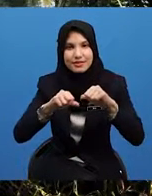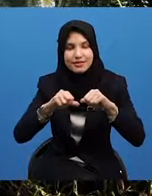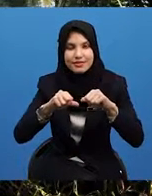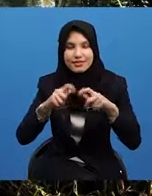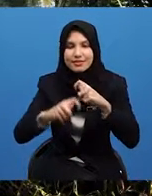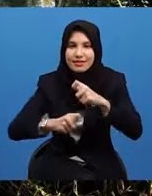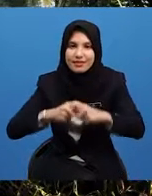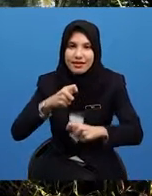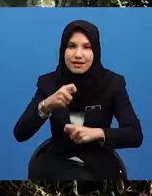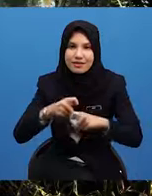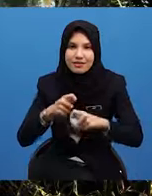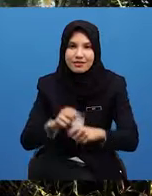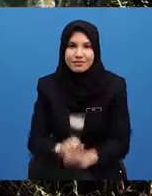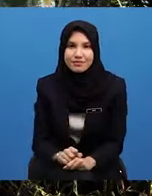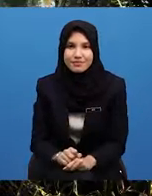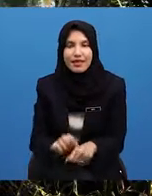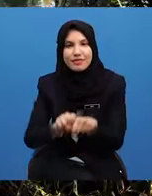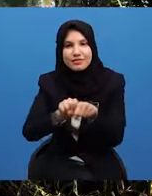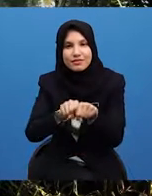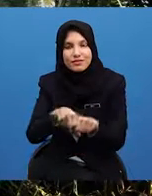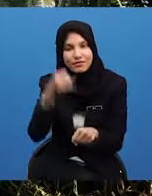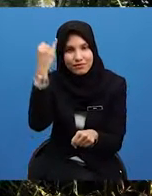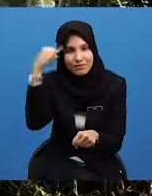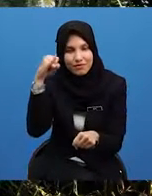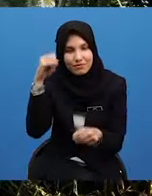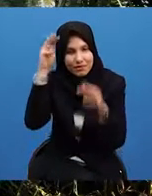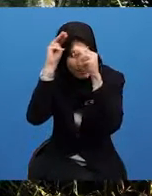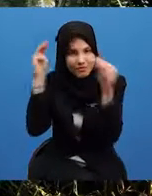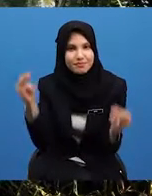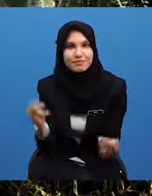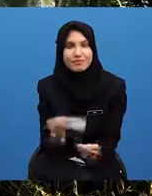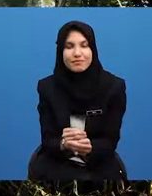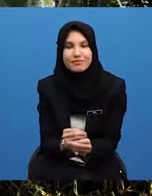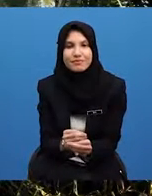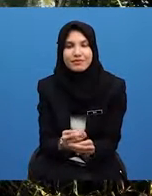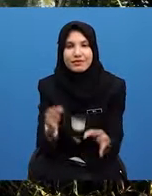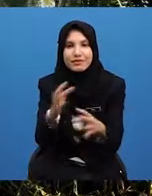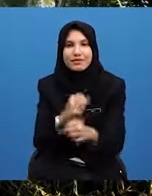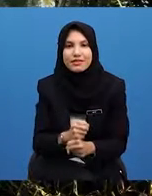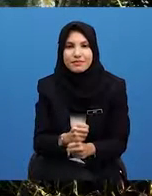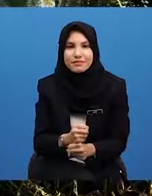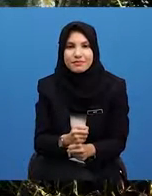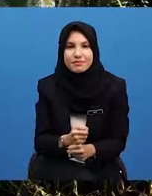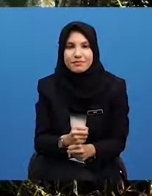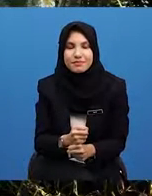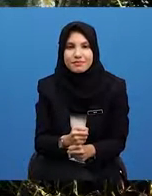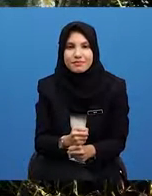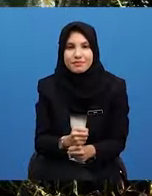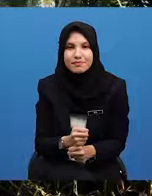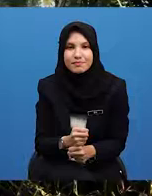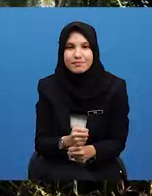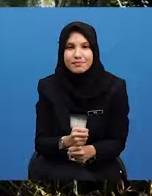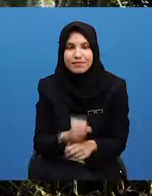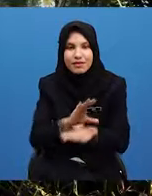iaitu takal. Semoga ilmu dan maklumat yang diperolehi hari ini